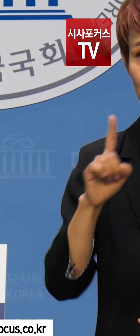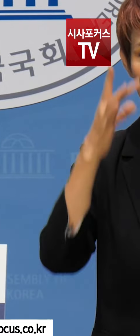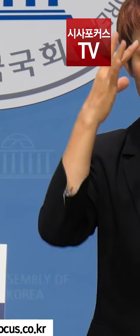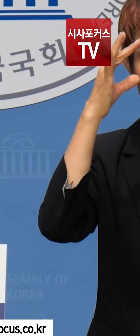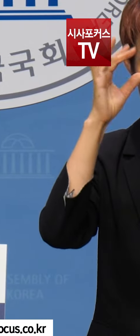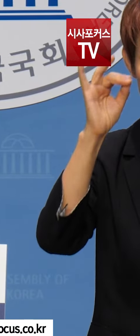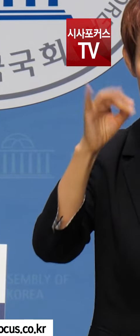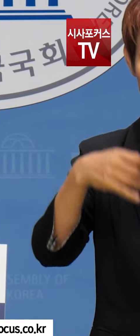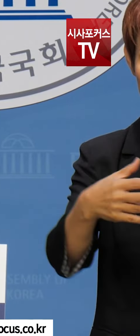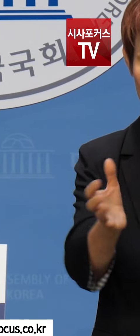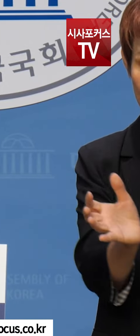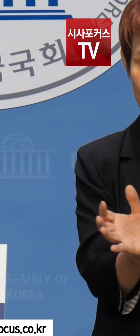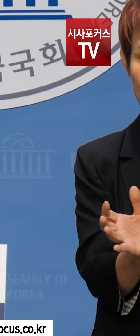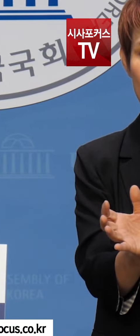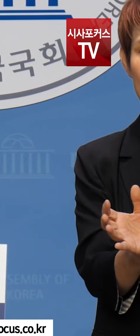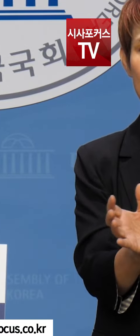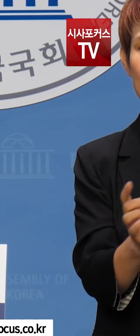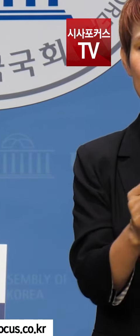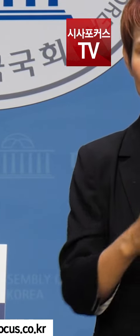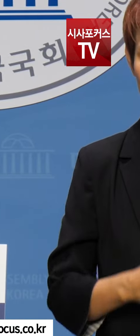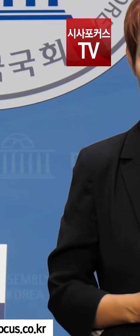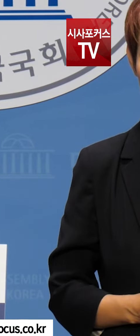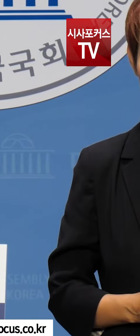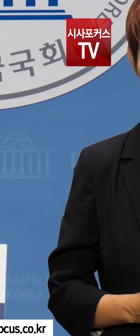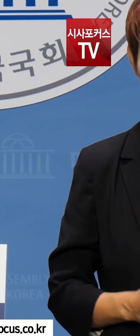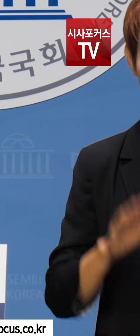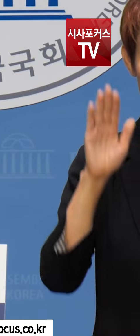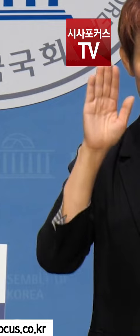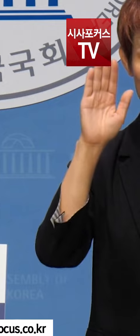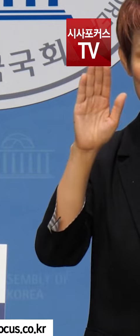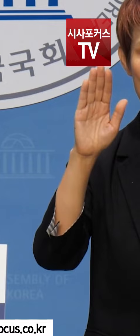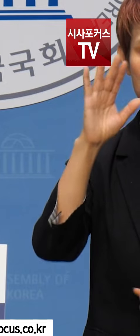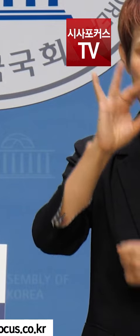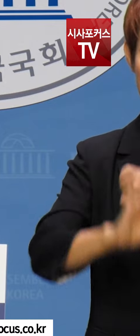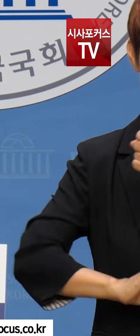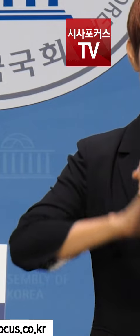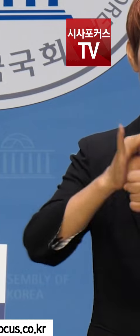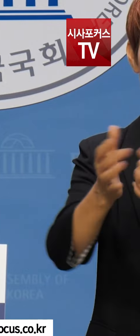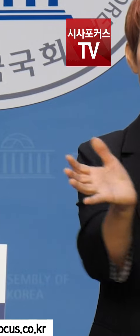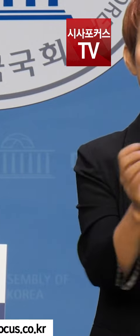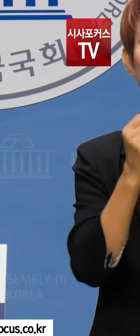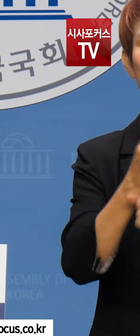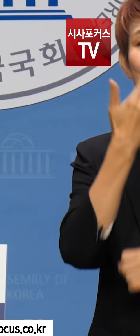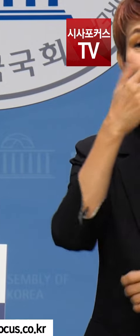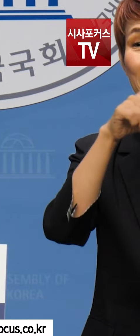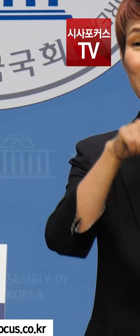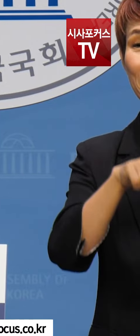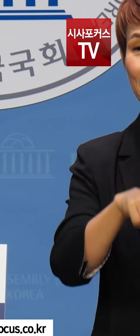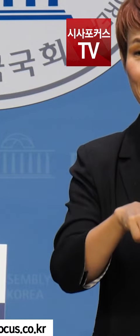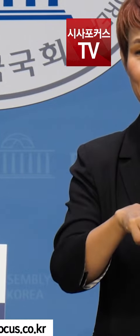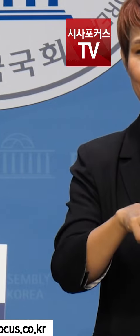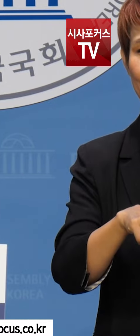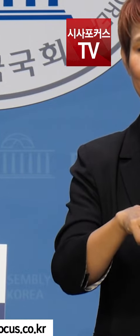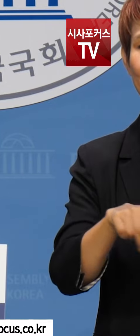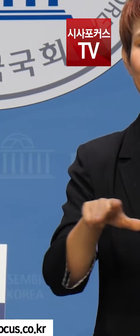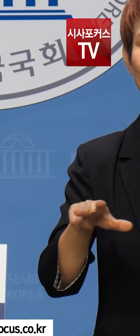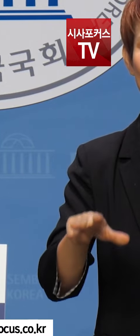된 정당이 수권 정당을 넘어 100년 정당으로 나아가기 위해